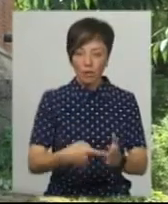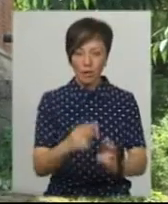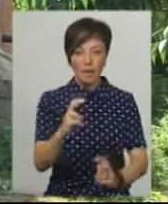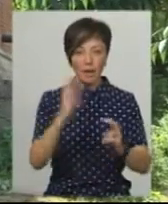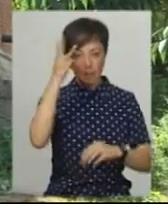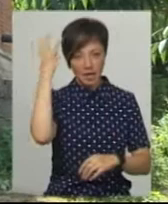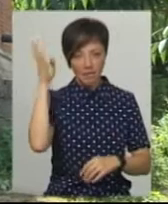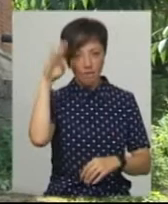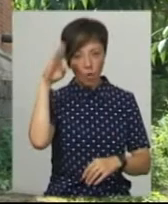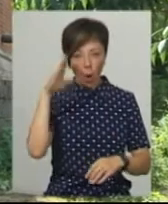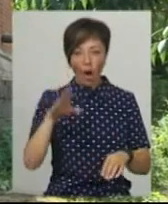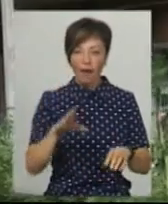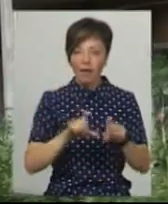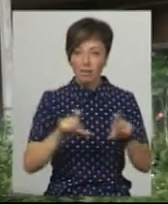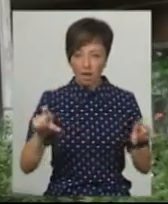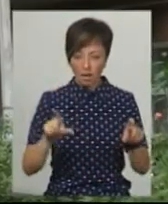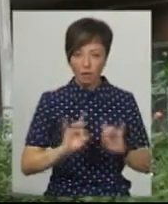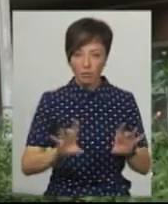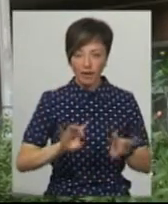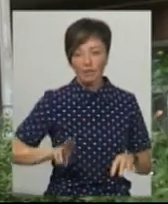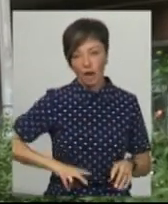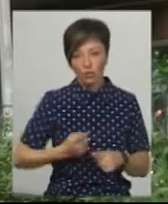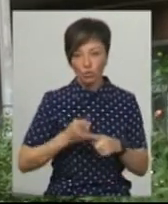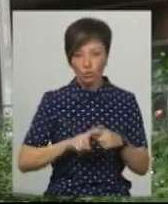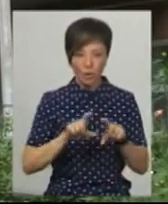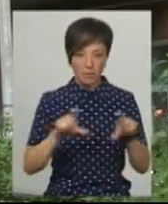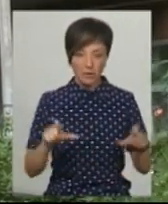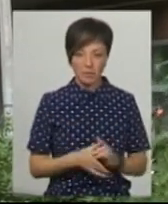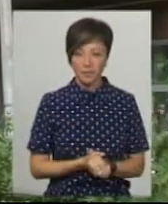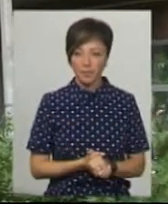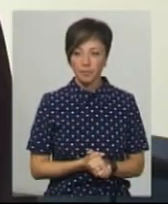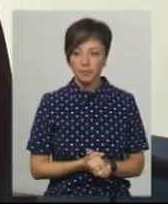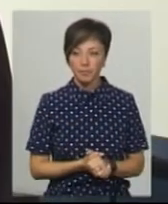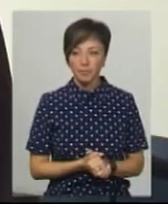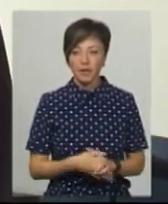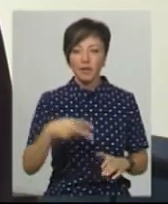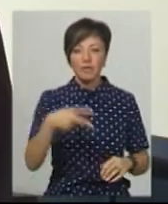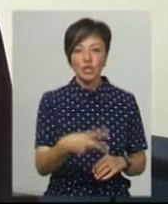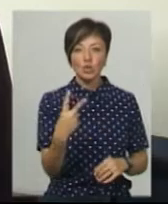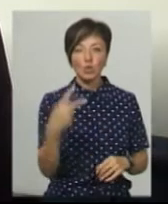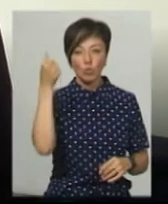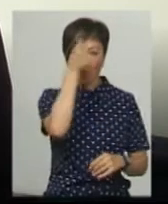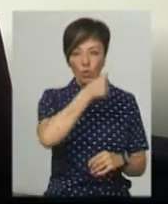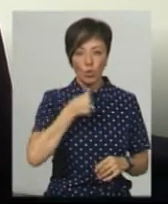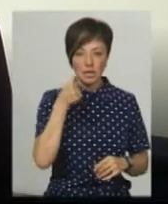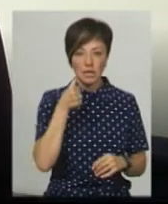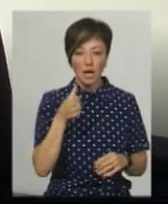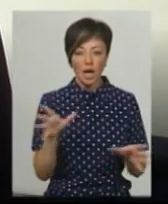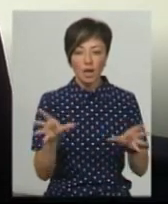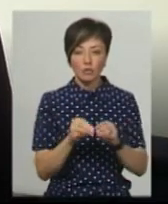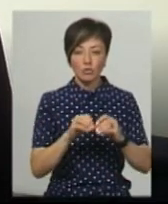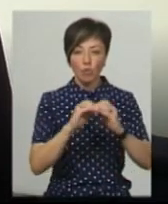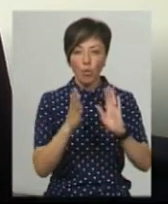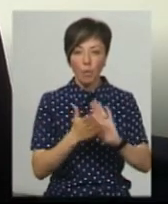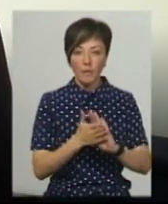підприємства «Хмельницьводоканал», розповідає директор комунального підприємства Віталій Кавун. У 2002 році разом з